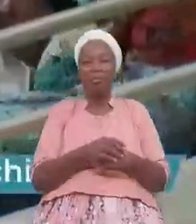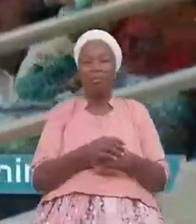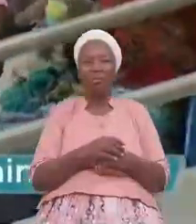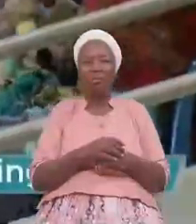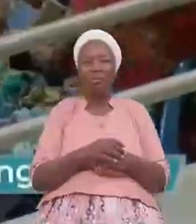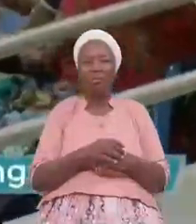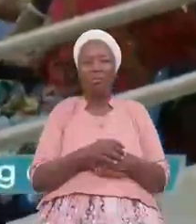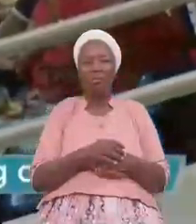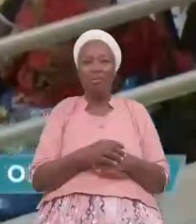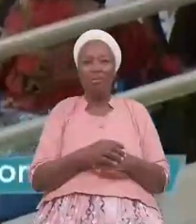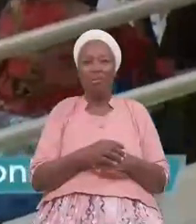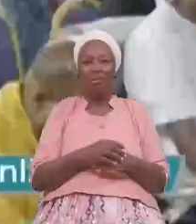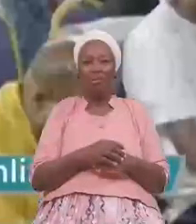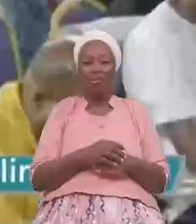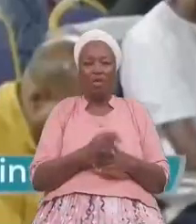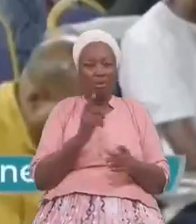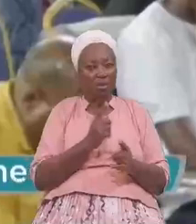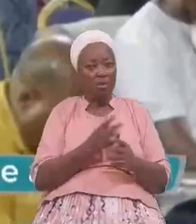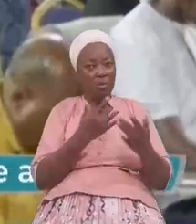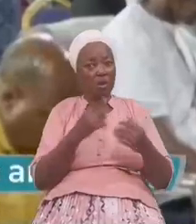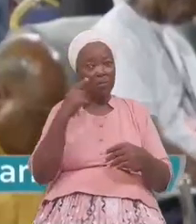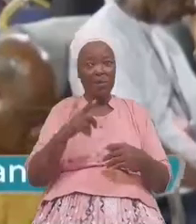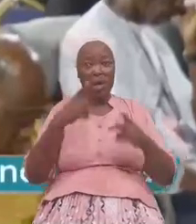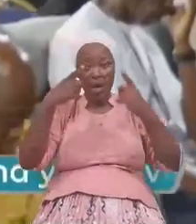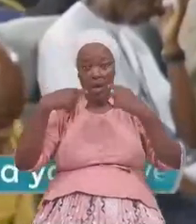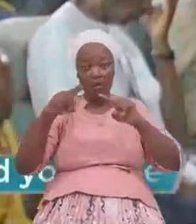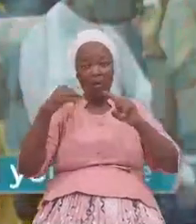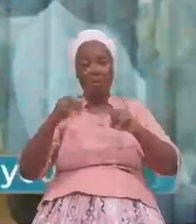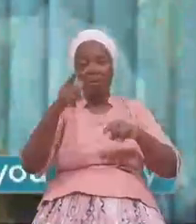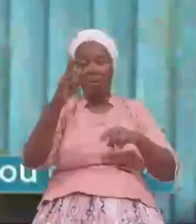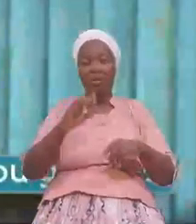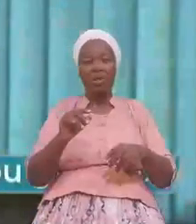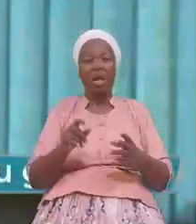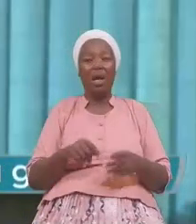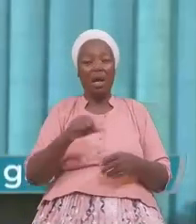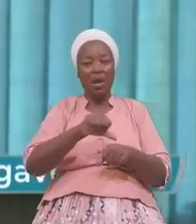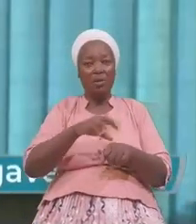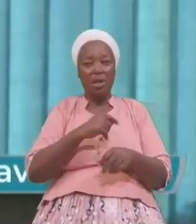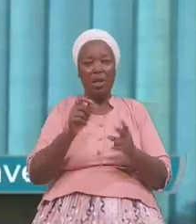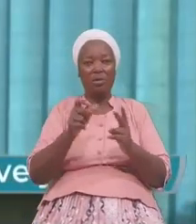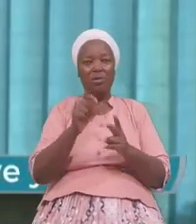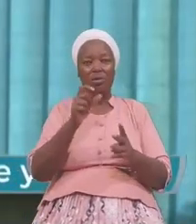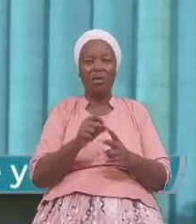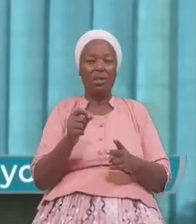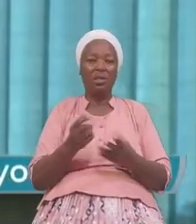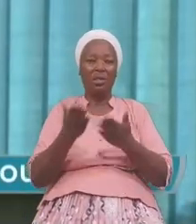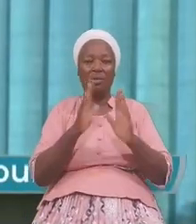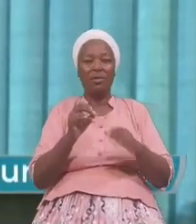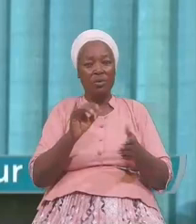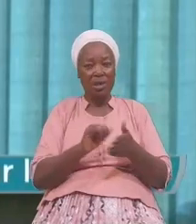attendant la déclaration du serviteur de Dieu, oint, pour qu'il commence à